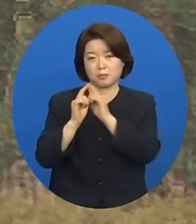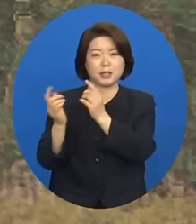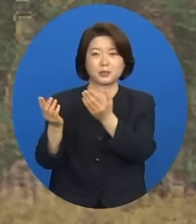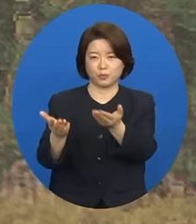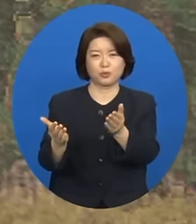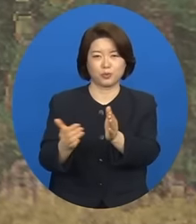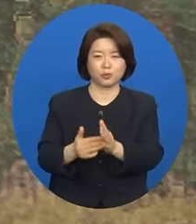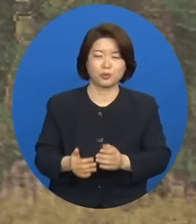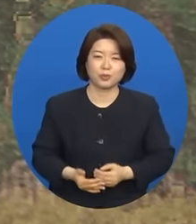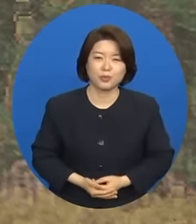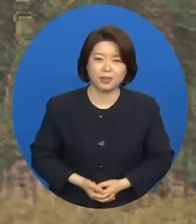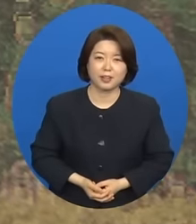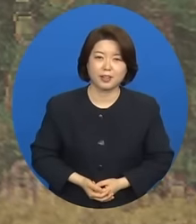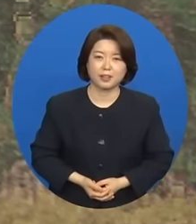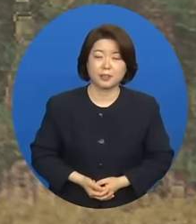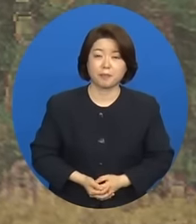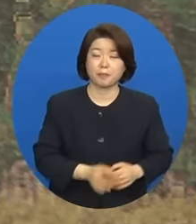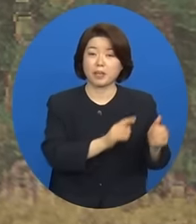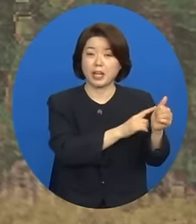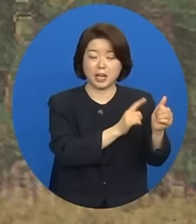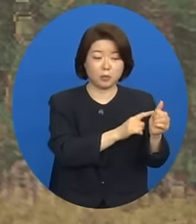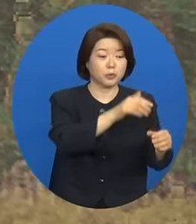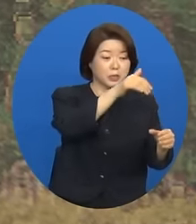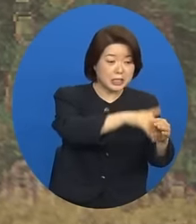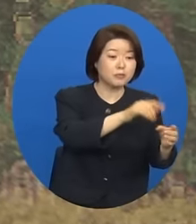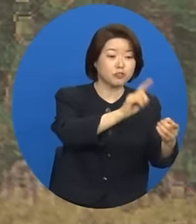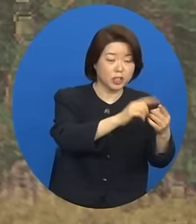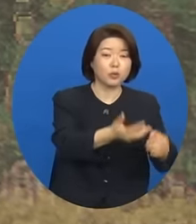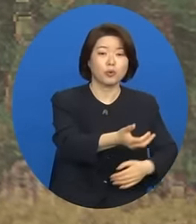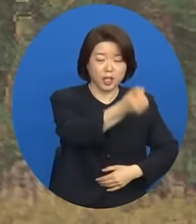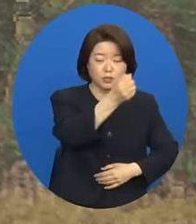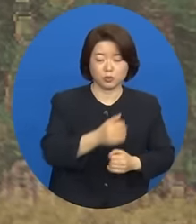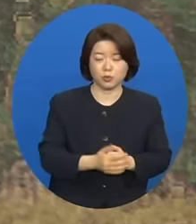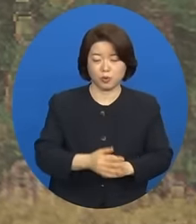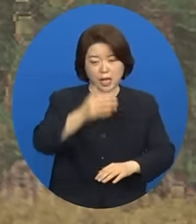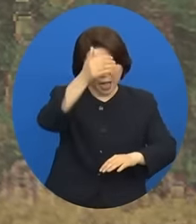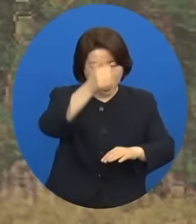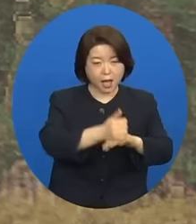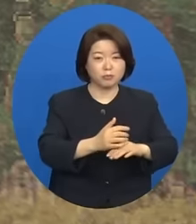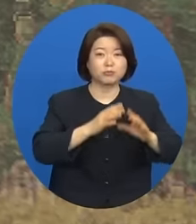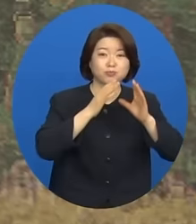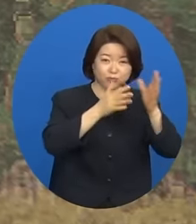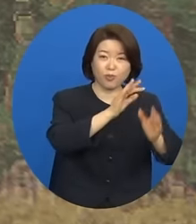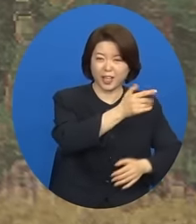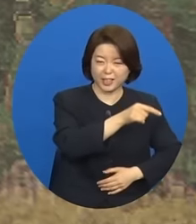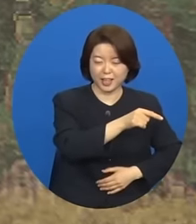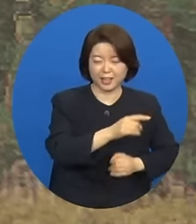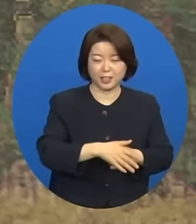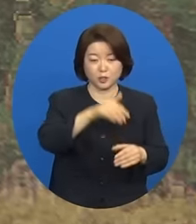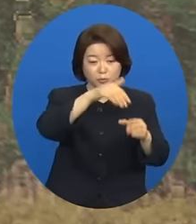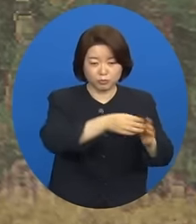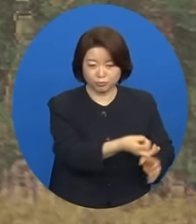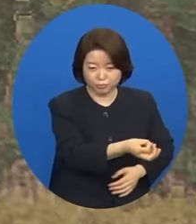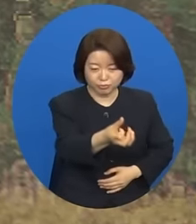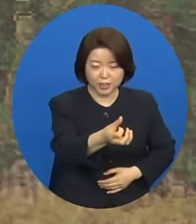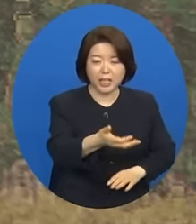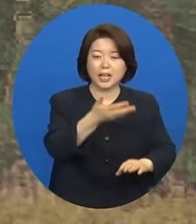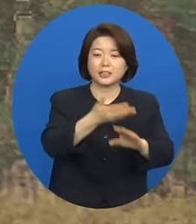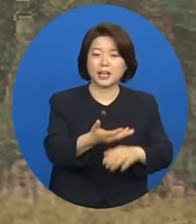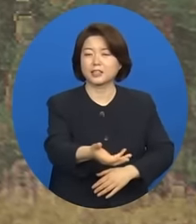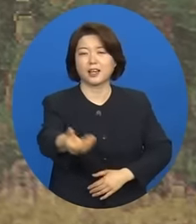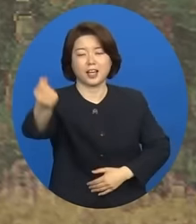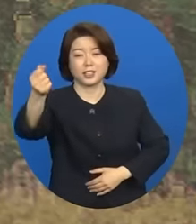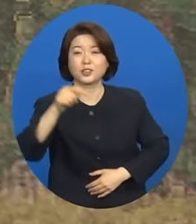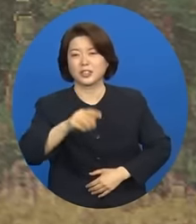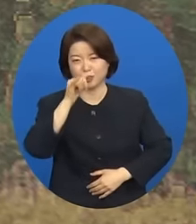거예요. 라반도 심은 대로 거두게 돼요. 자신도 나중에 속게 되고 나중에 그 뿌린 씨앗들이 다른 자의 것들이 되게